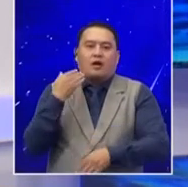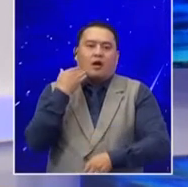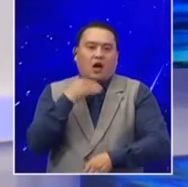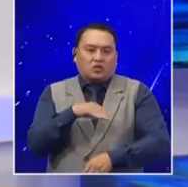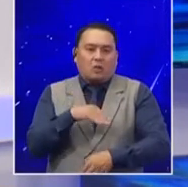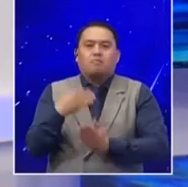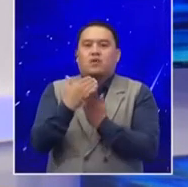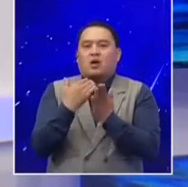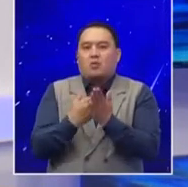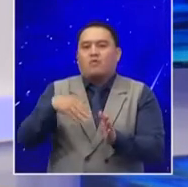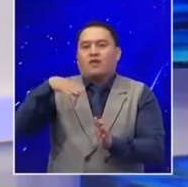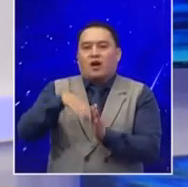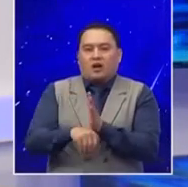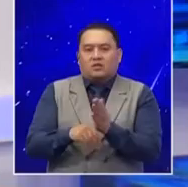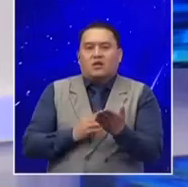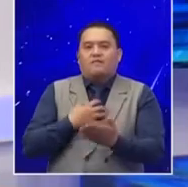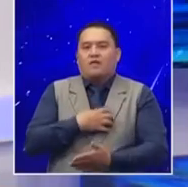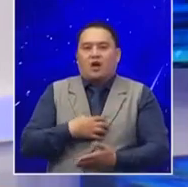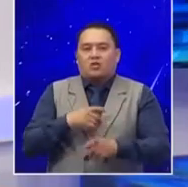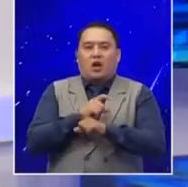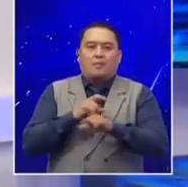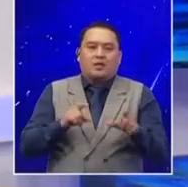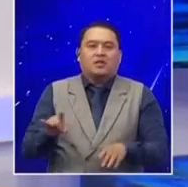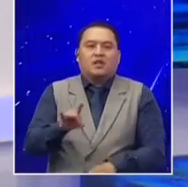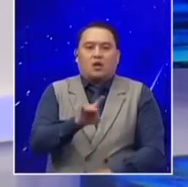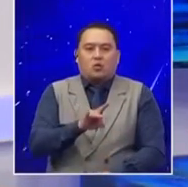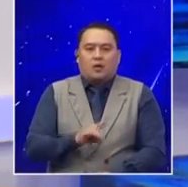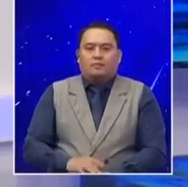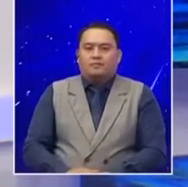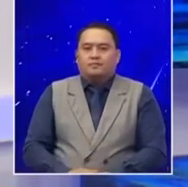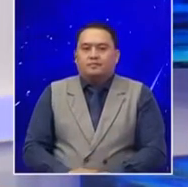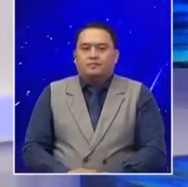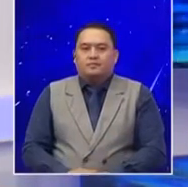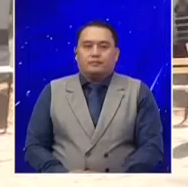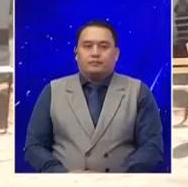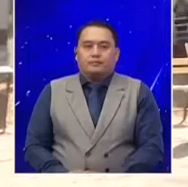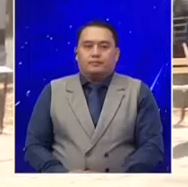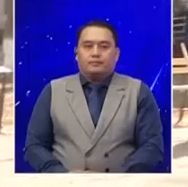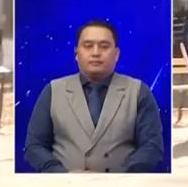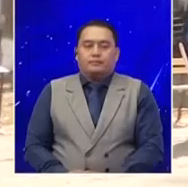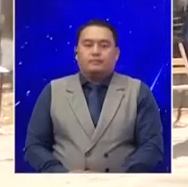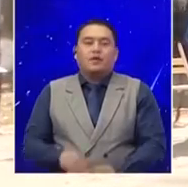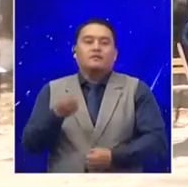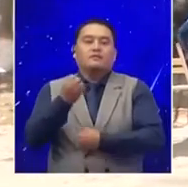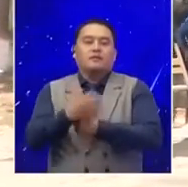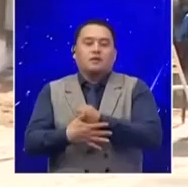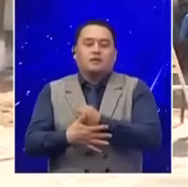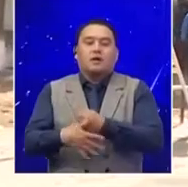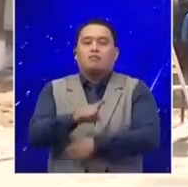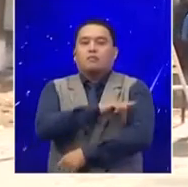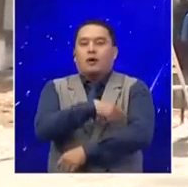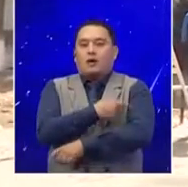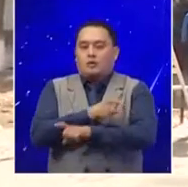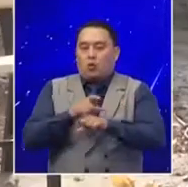качество, поскольку в программу вошли стратегически важные объекты района. Центральная больница Искельдинского района